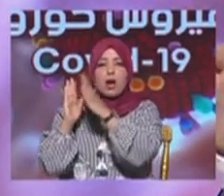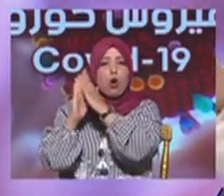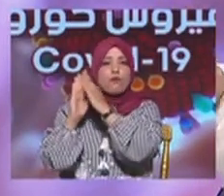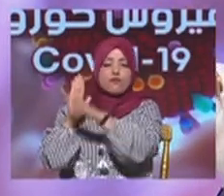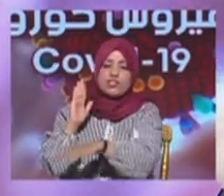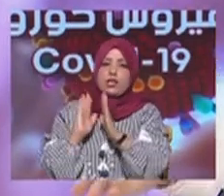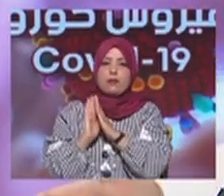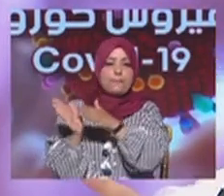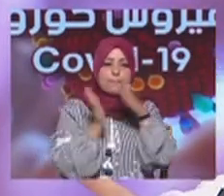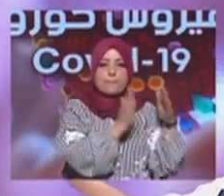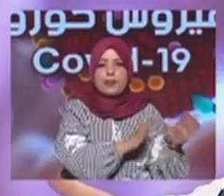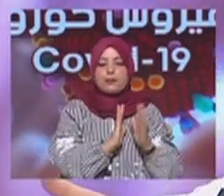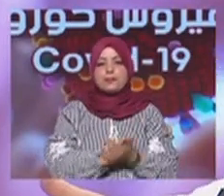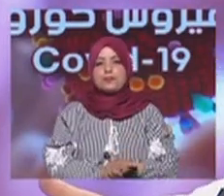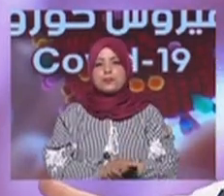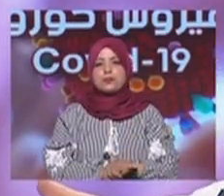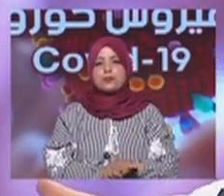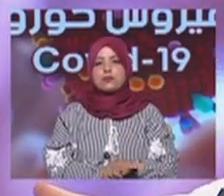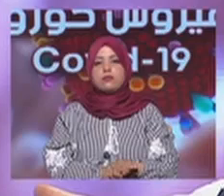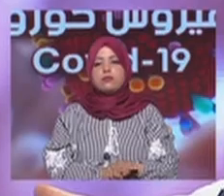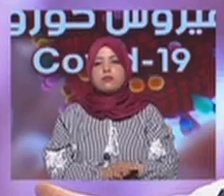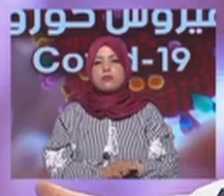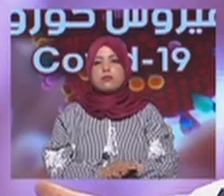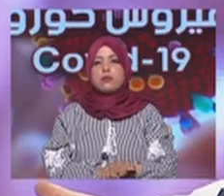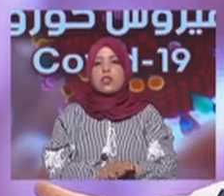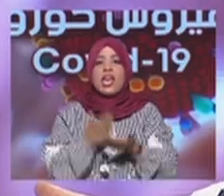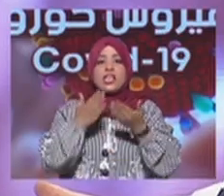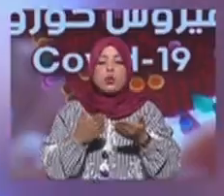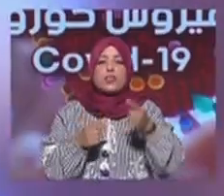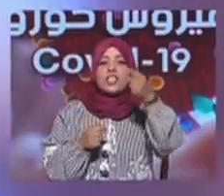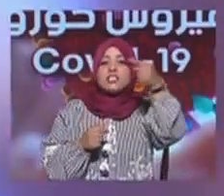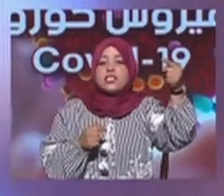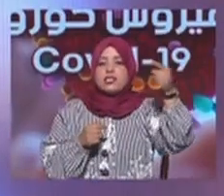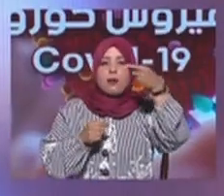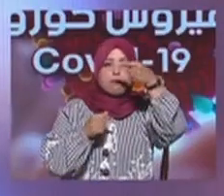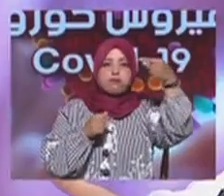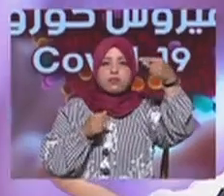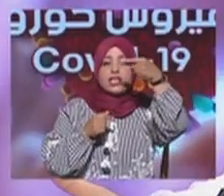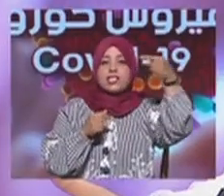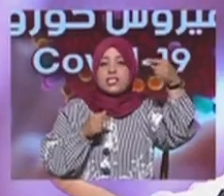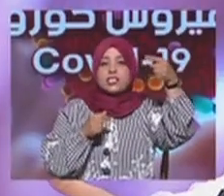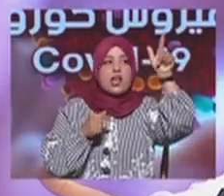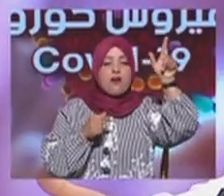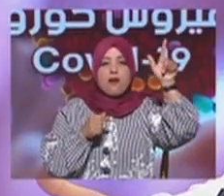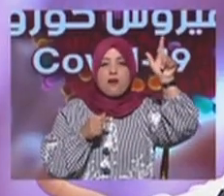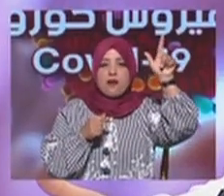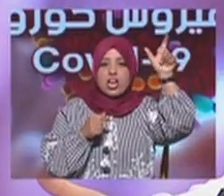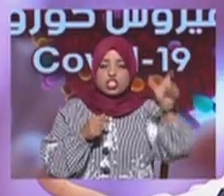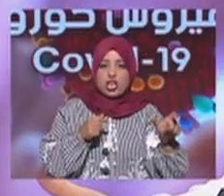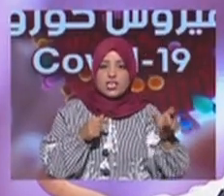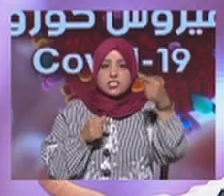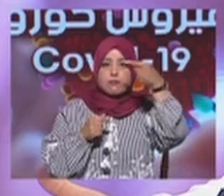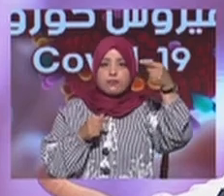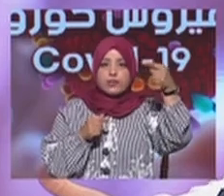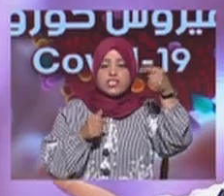يوم عنده باش يجي نهار اللي ما عادش معناها باش يكون نيجاتيف ولا لا اي خاطر هذوما موجودين في في في بيوتهم معناها في